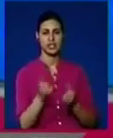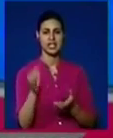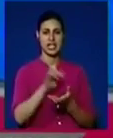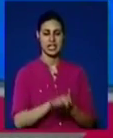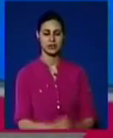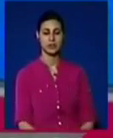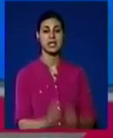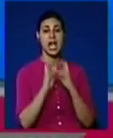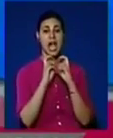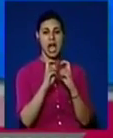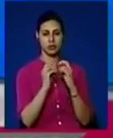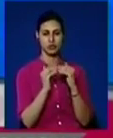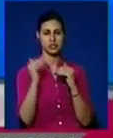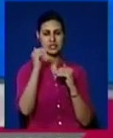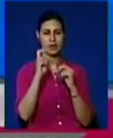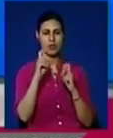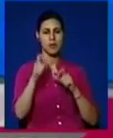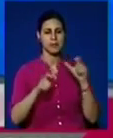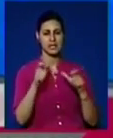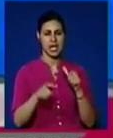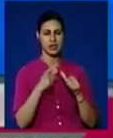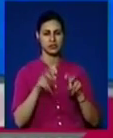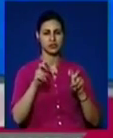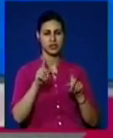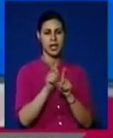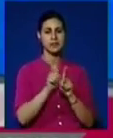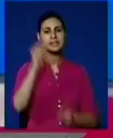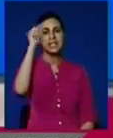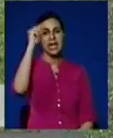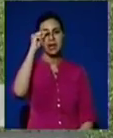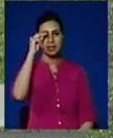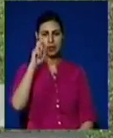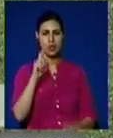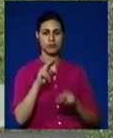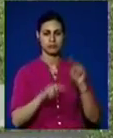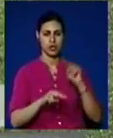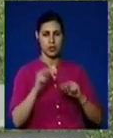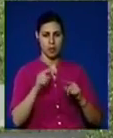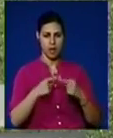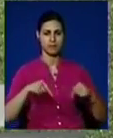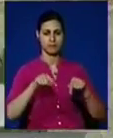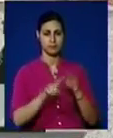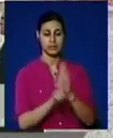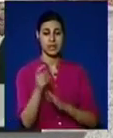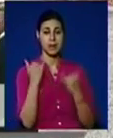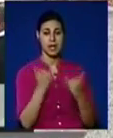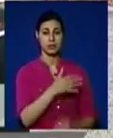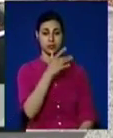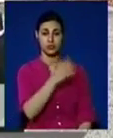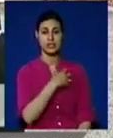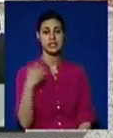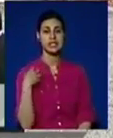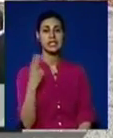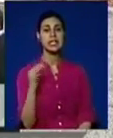ხაშურში ზემო სერის მთაზე საგანმანათლებლო კომპლექსის მშენებლობა იწყება ტაძრის საძირკველი ამ წუთებში